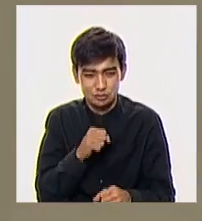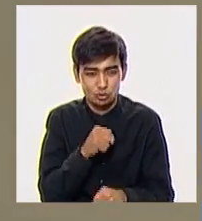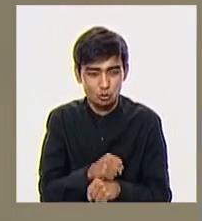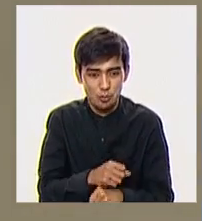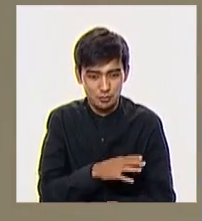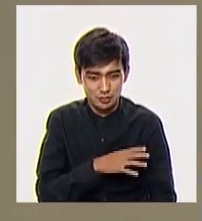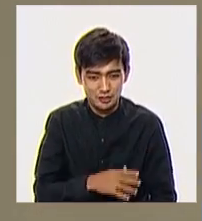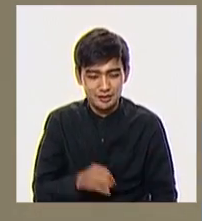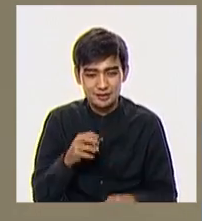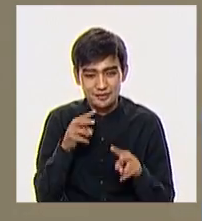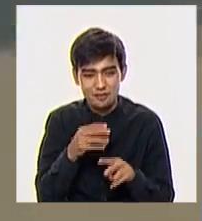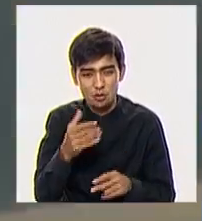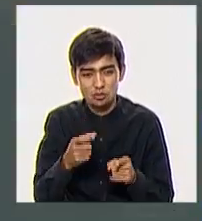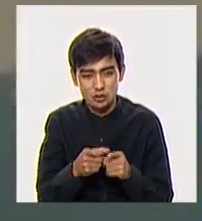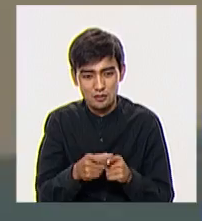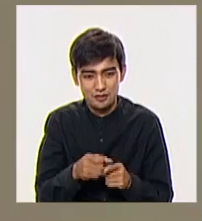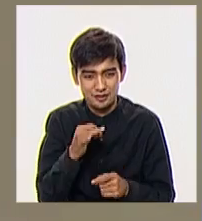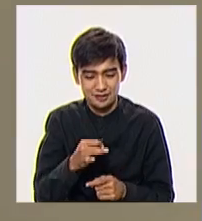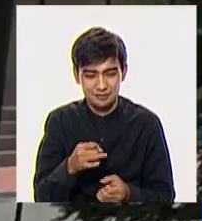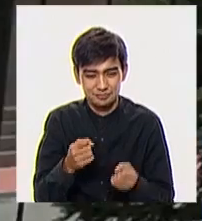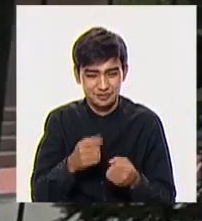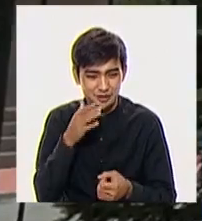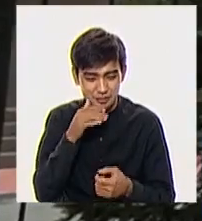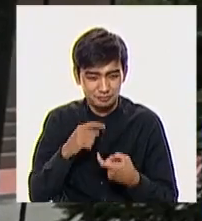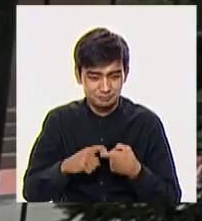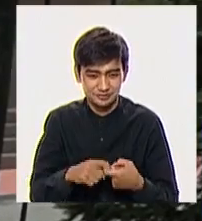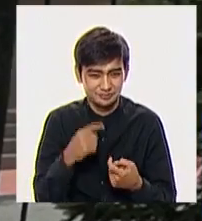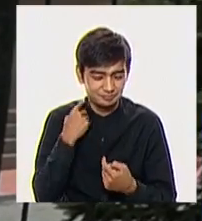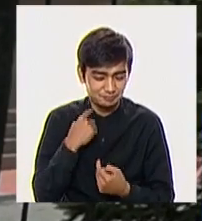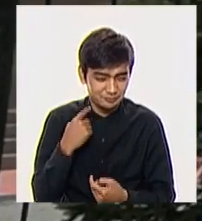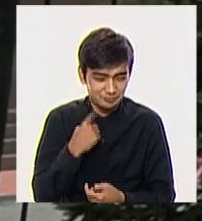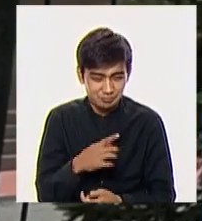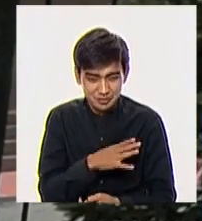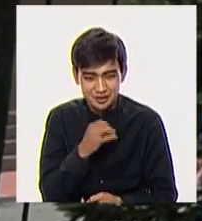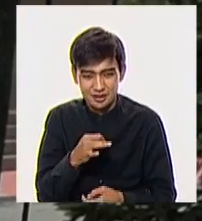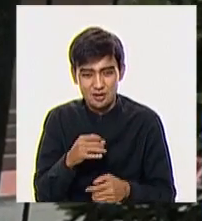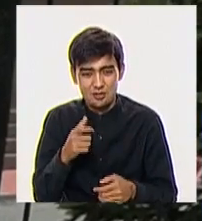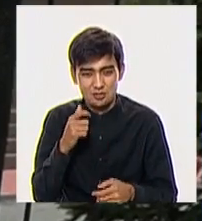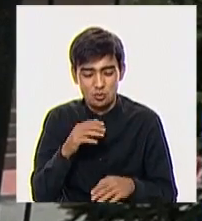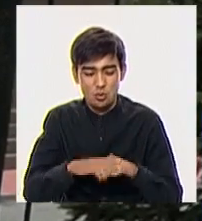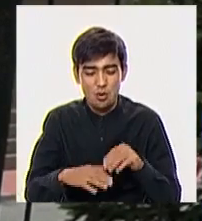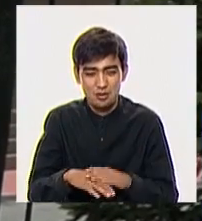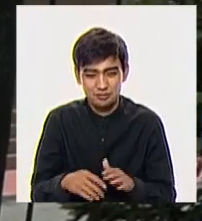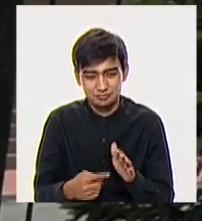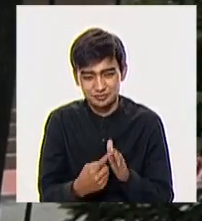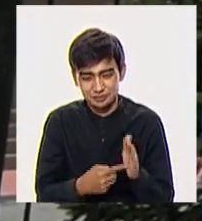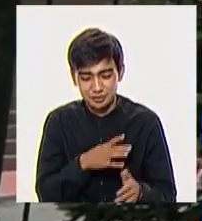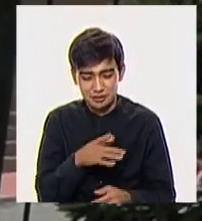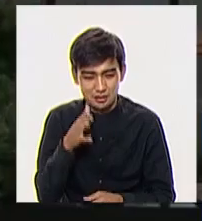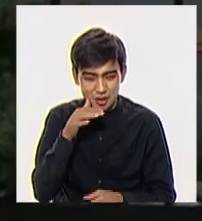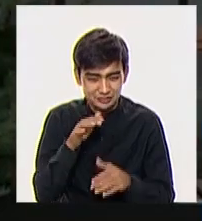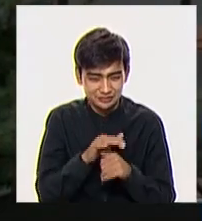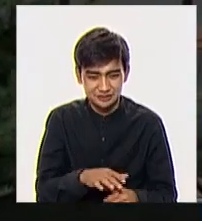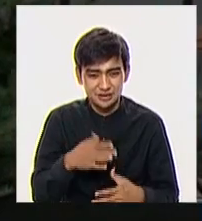тоқтатады. Куәгерлердің сөзінше кендір жіп иттің мойнын тіліп табандарын да кесіп тастаған. Жүргізушінің итті не үшін сонша қорлаған